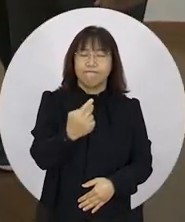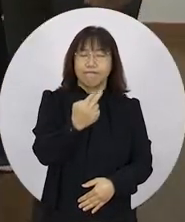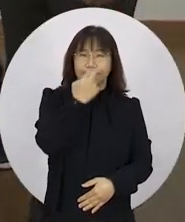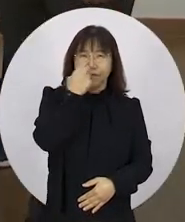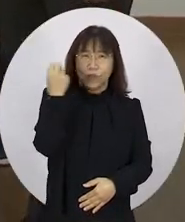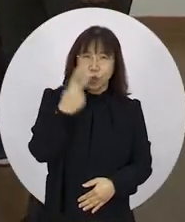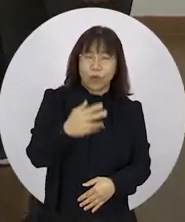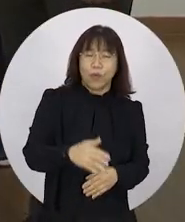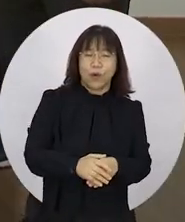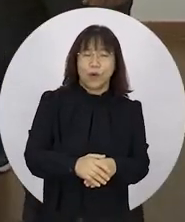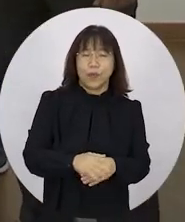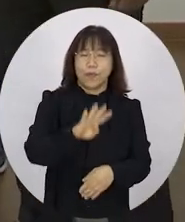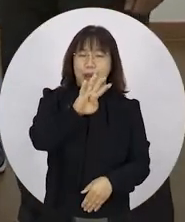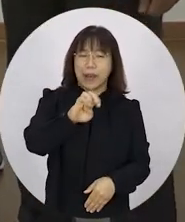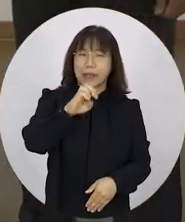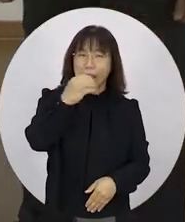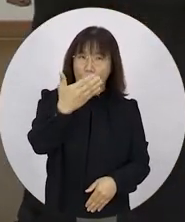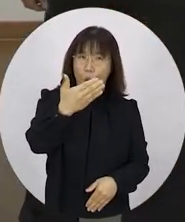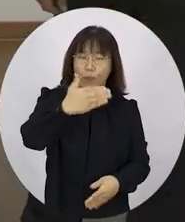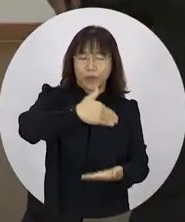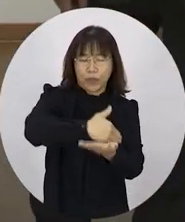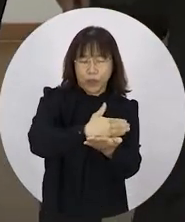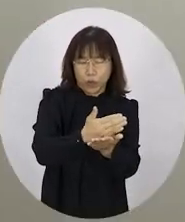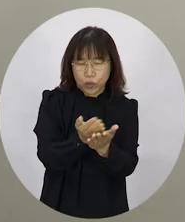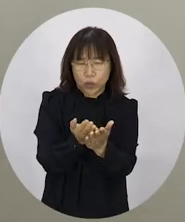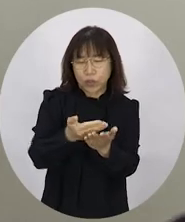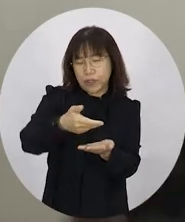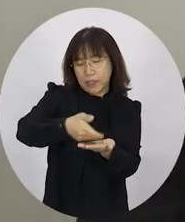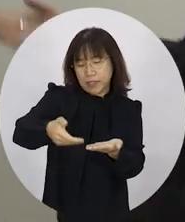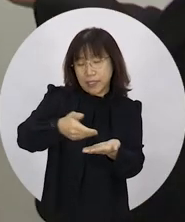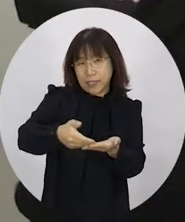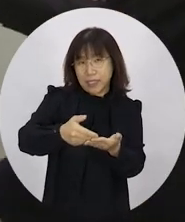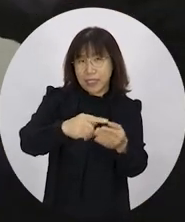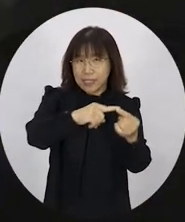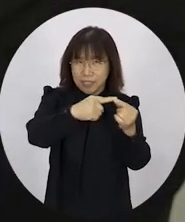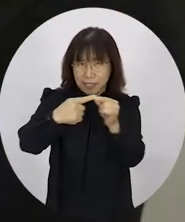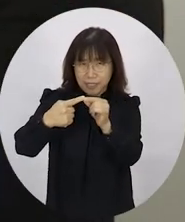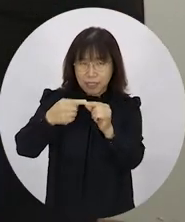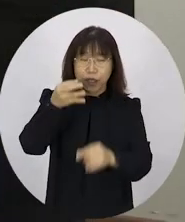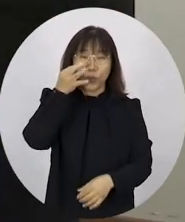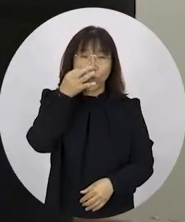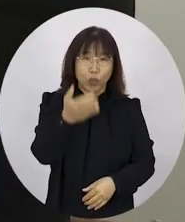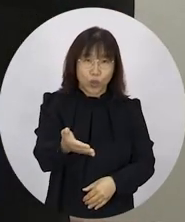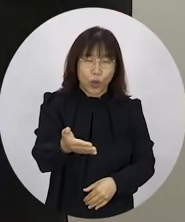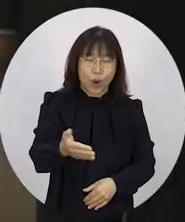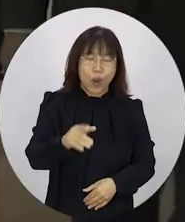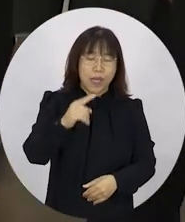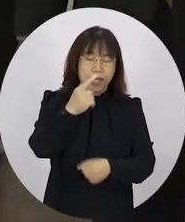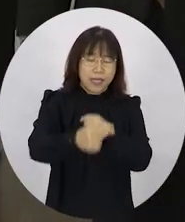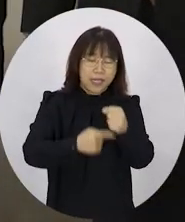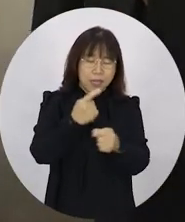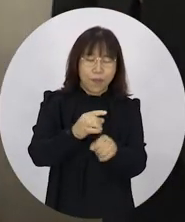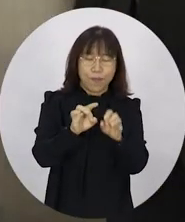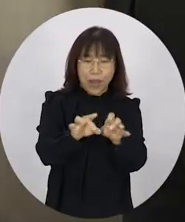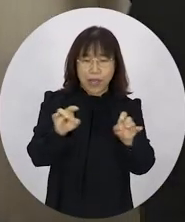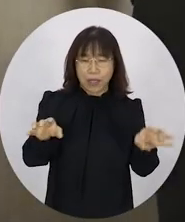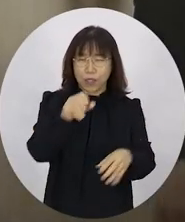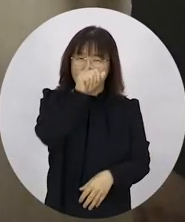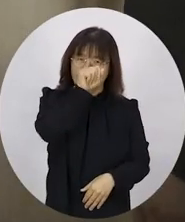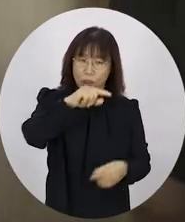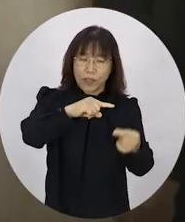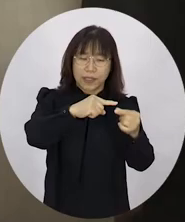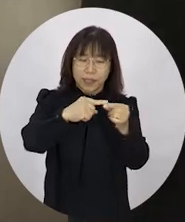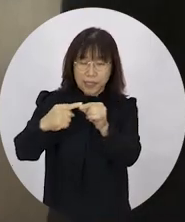함께 49개 작품의 다양한 필체를 느낄 수 있습니다. 강서 서예인협회는 매년 좋은 글과